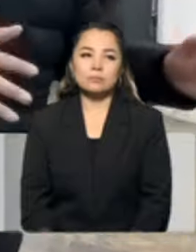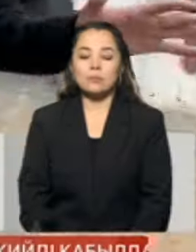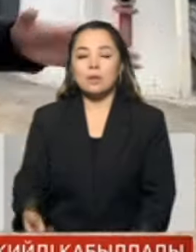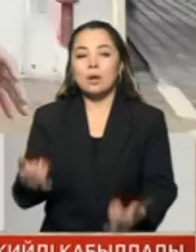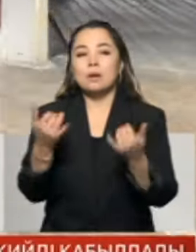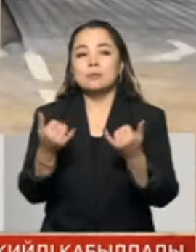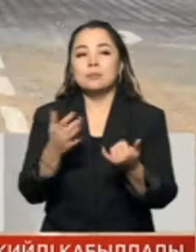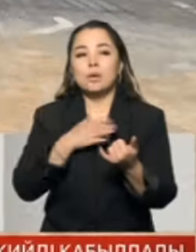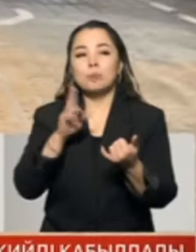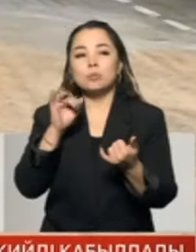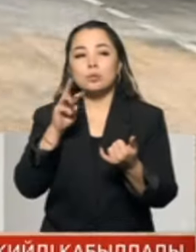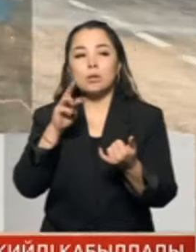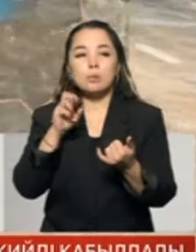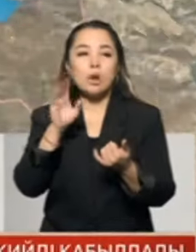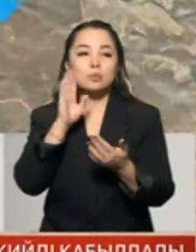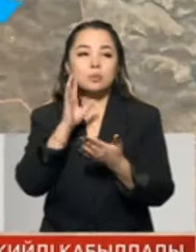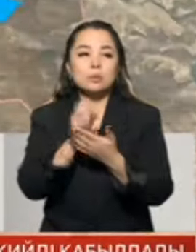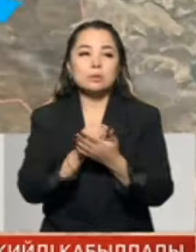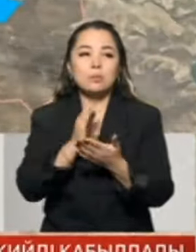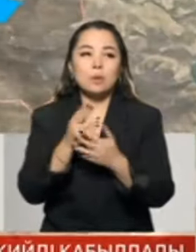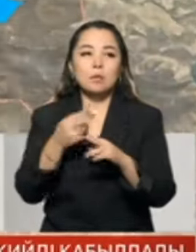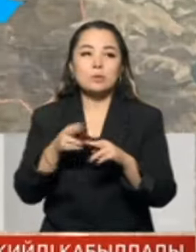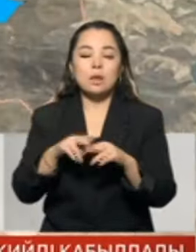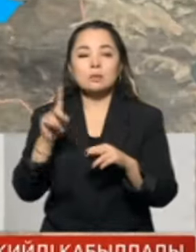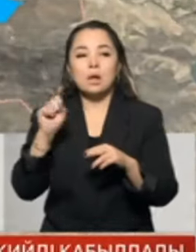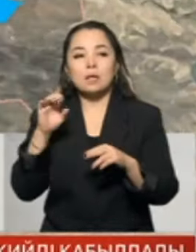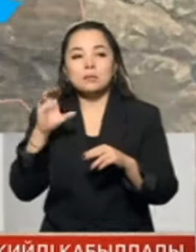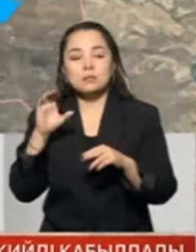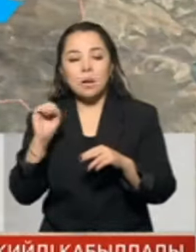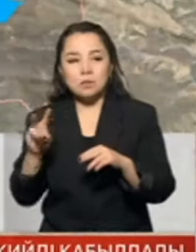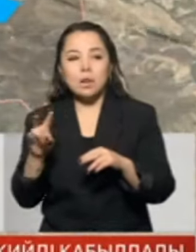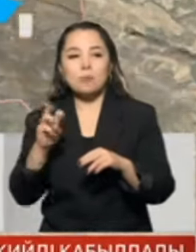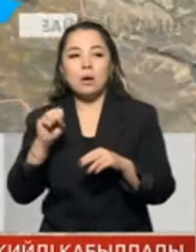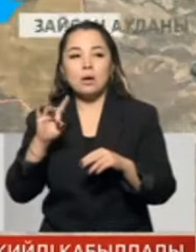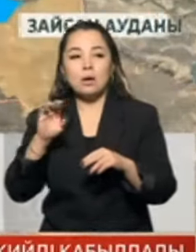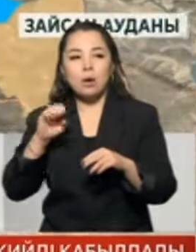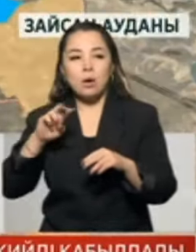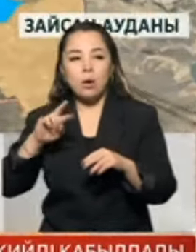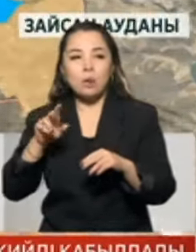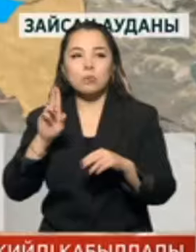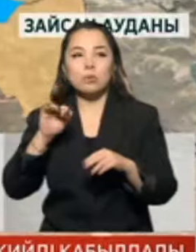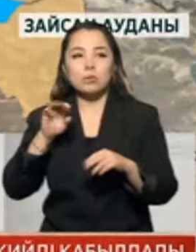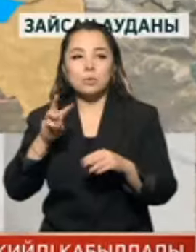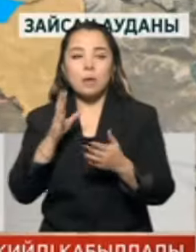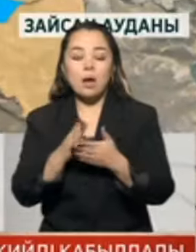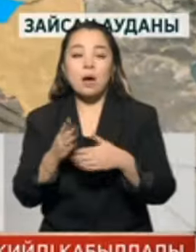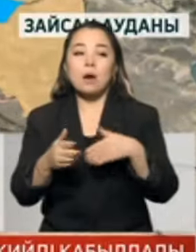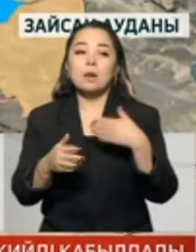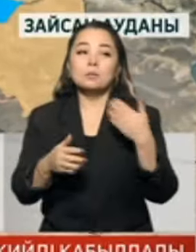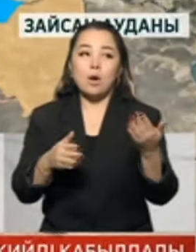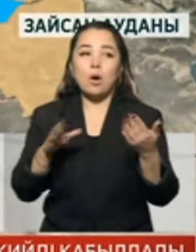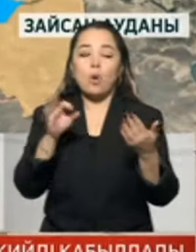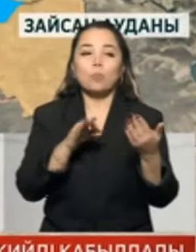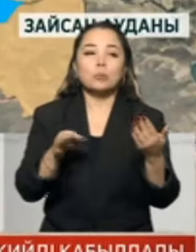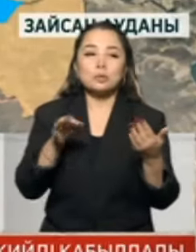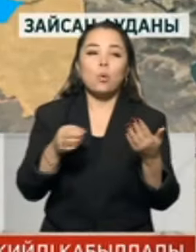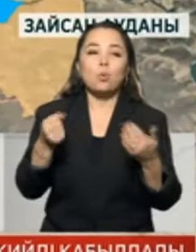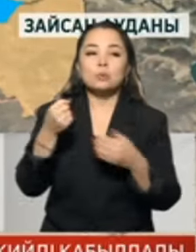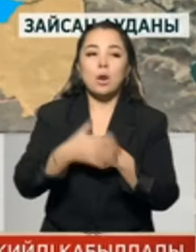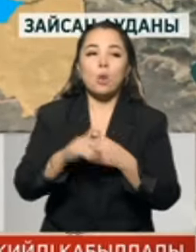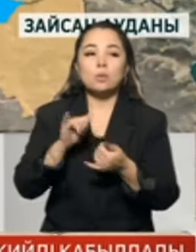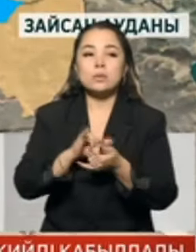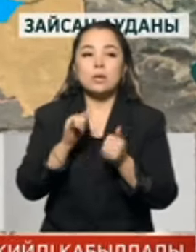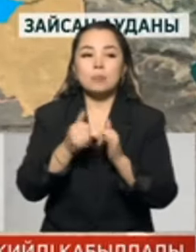Hazır biz Бұқтырма су қоймасындамыз. Мына жақта Зайсан, Марқакөл, Күршім аудандары бар. Ал мына жақта облыс орталығы